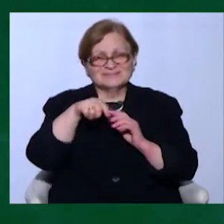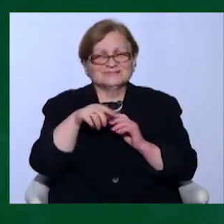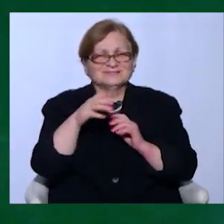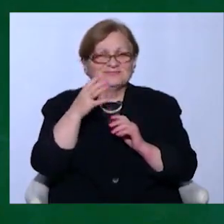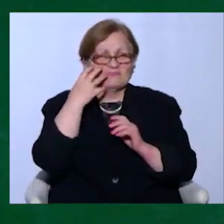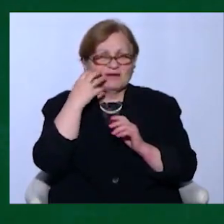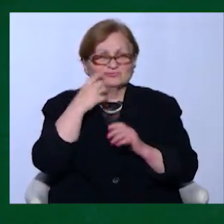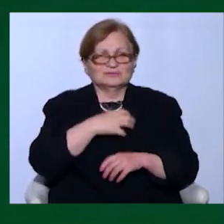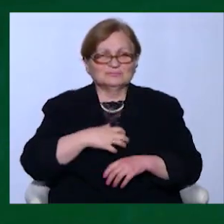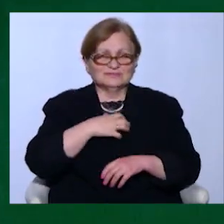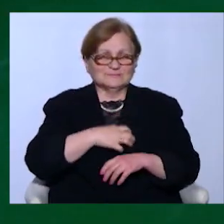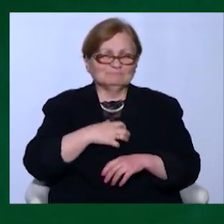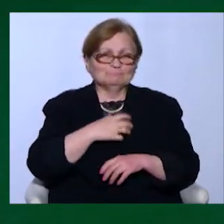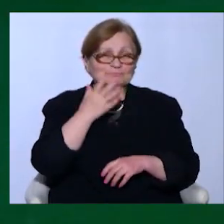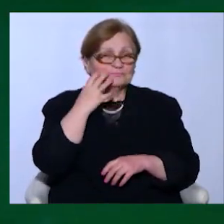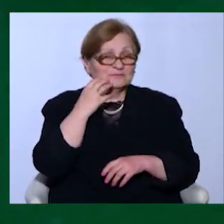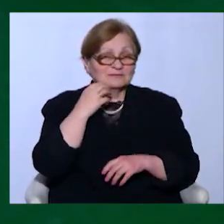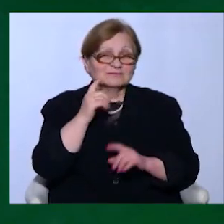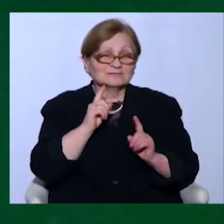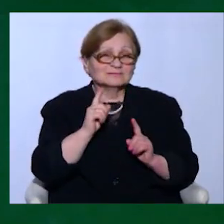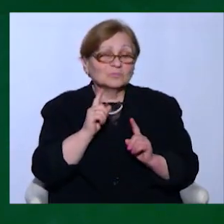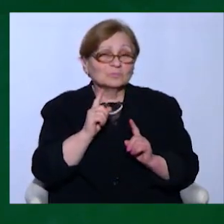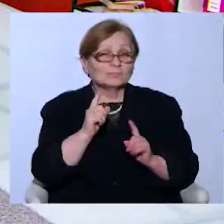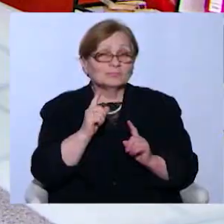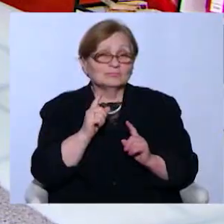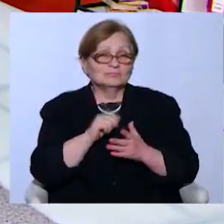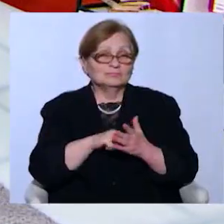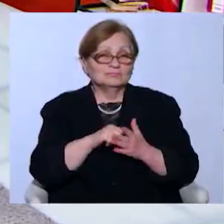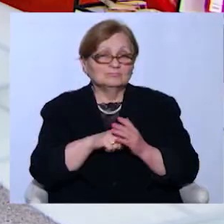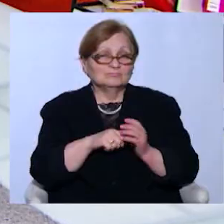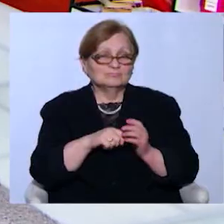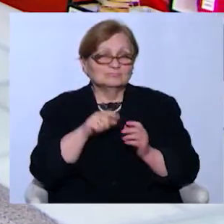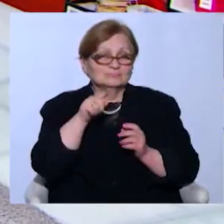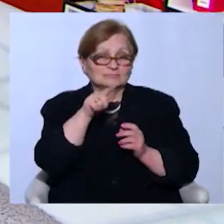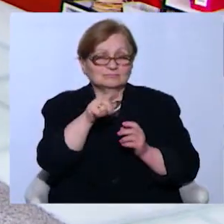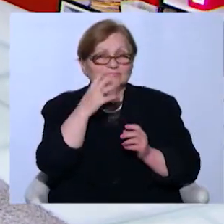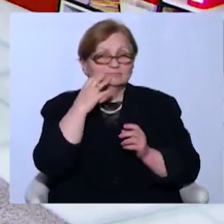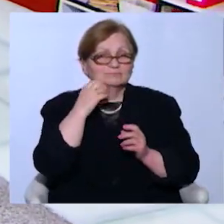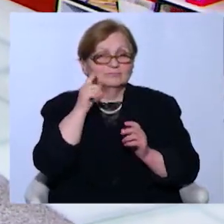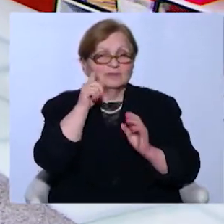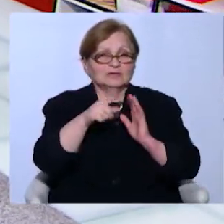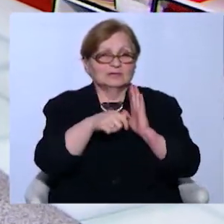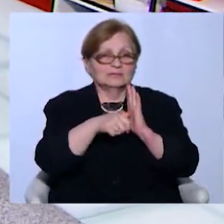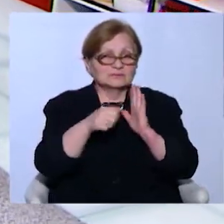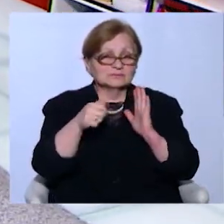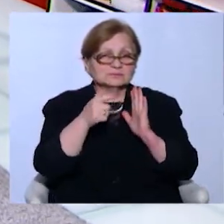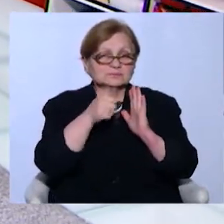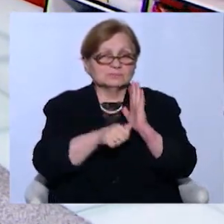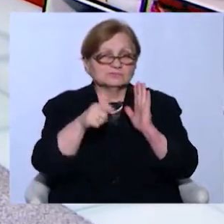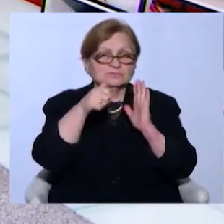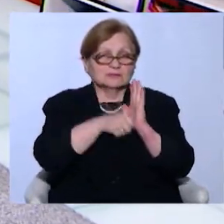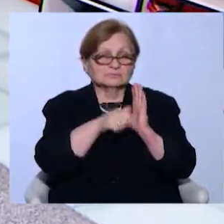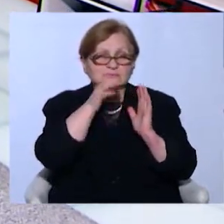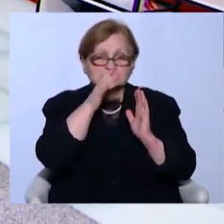ესე ვთქვათ მნიშვნელოვანი ხილია იმ თვალსაზრისით, რომ ეს ვაშლი 1666 წელს